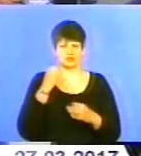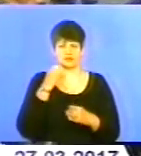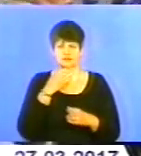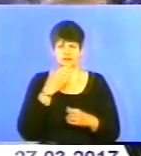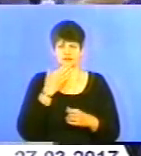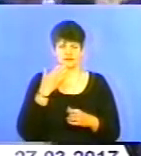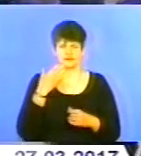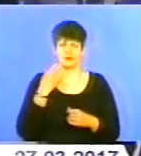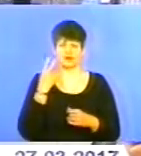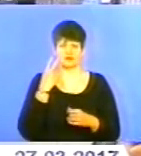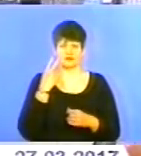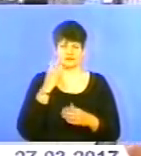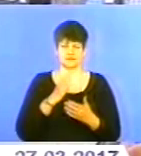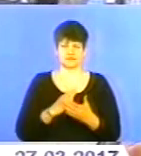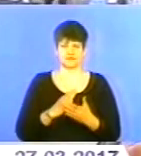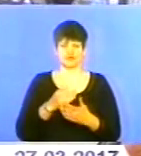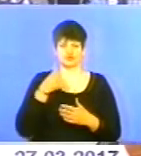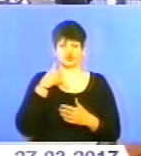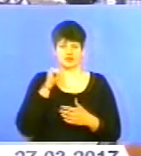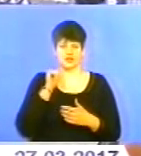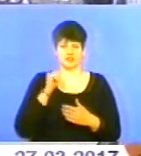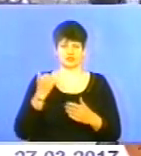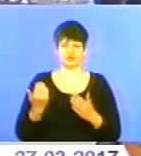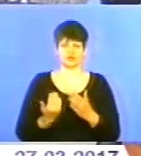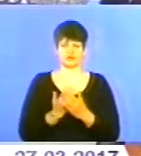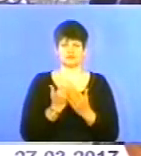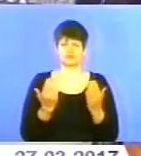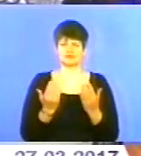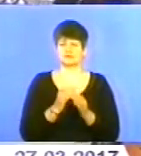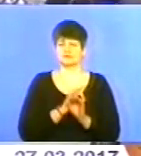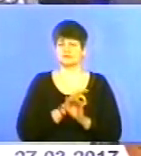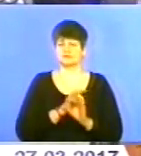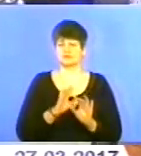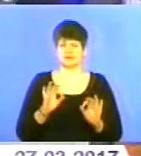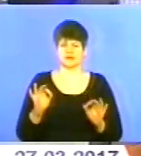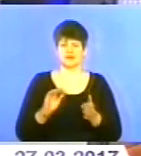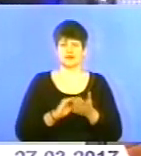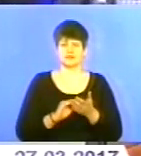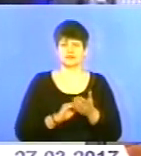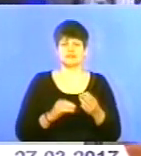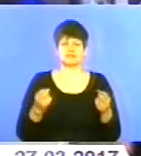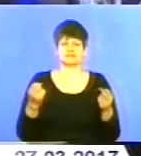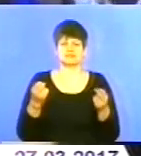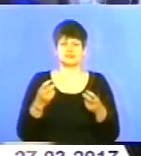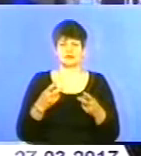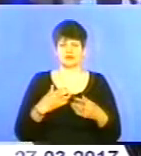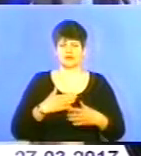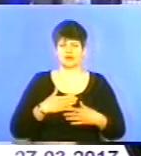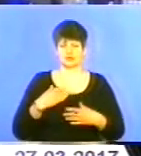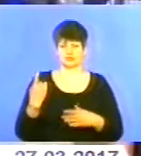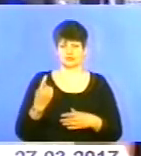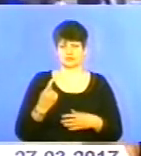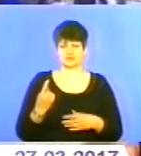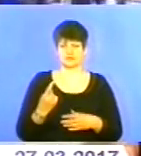є практично вічним. Вчорашня прем'єра взагалі прекрасна, прем'єра, яка написана, таке враження, спеціально для нашого краю,